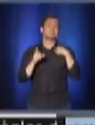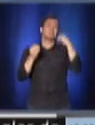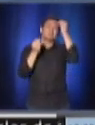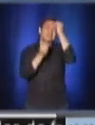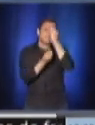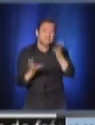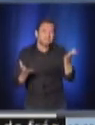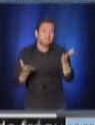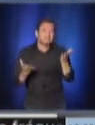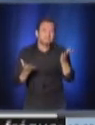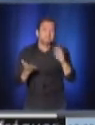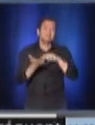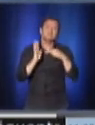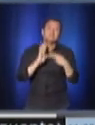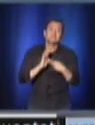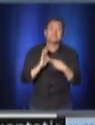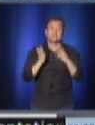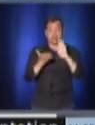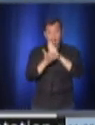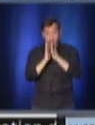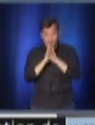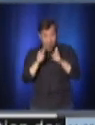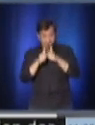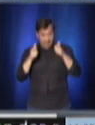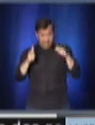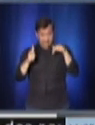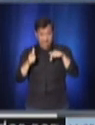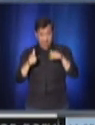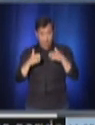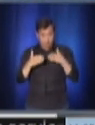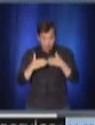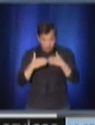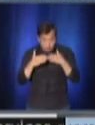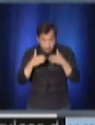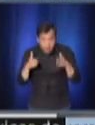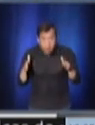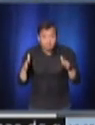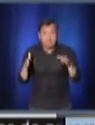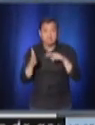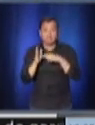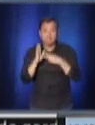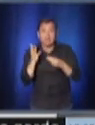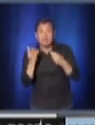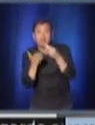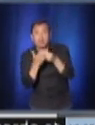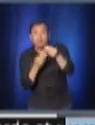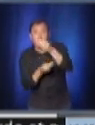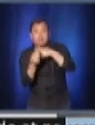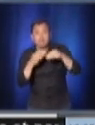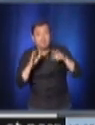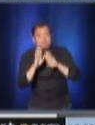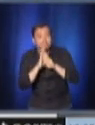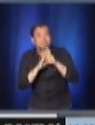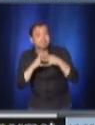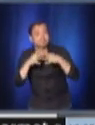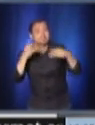quand vous rouvrez une entreprise comme ça, pour une certaine économie, pour être capable de survivre aussi quelque